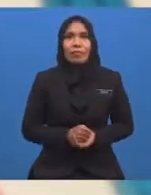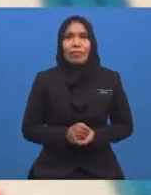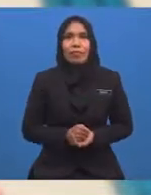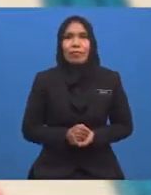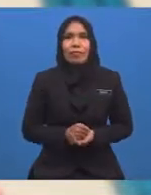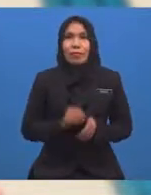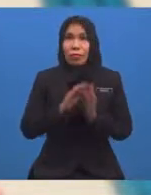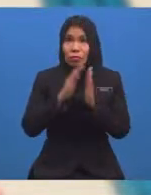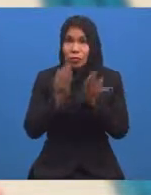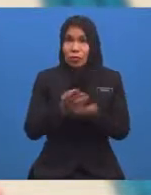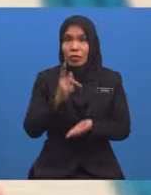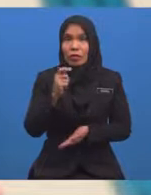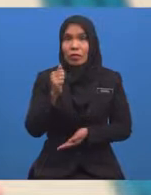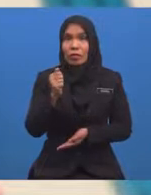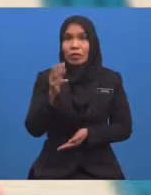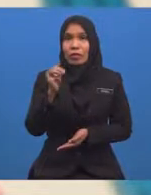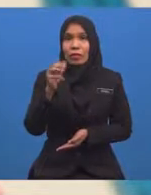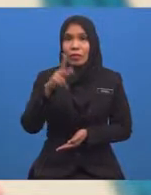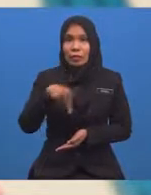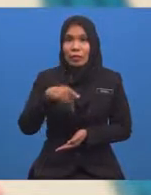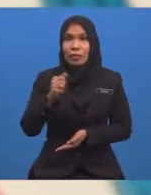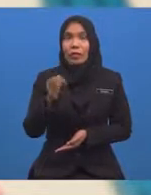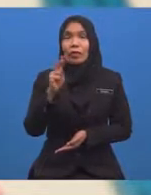kepada bola sepak